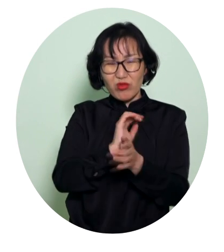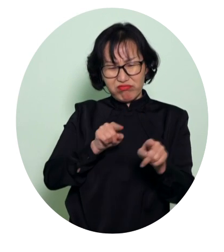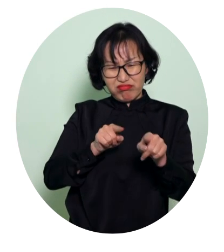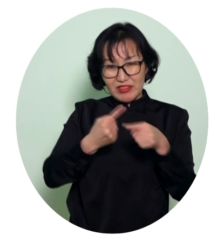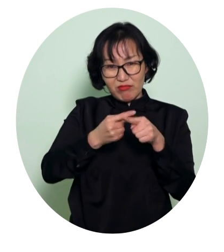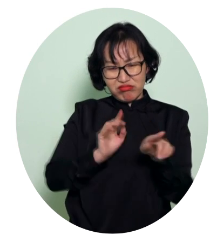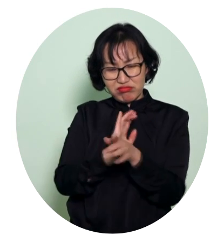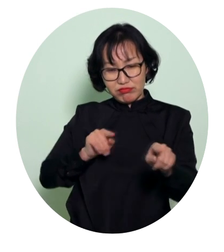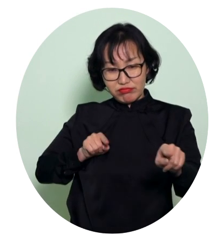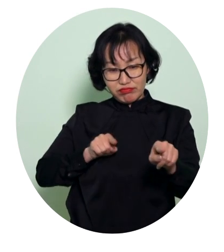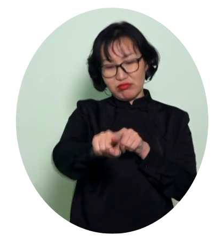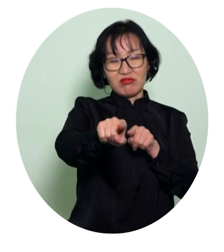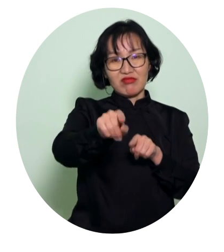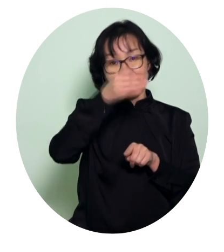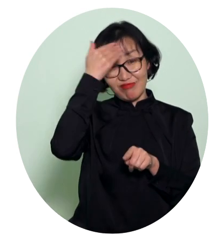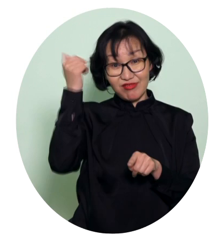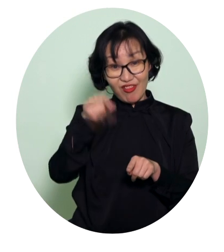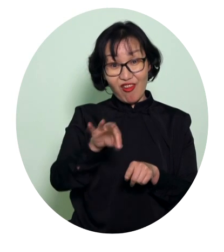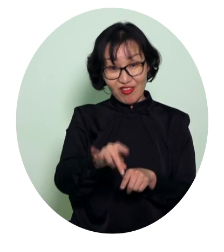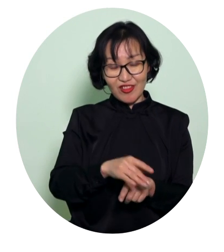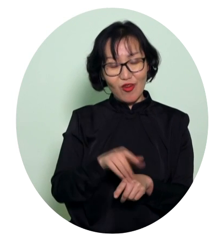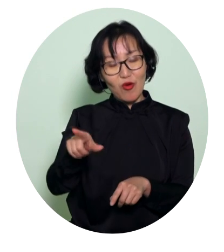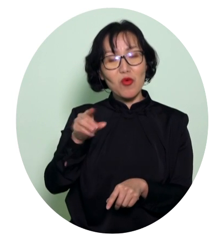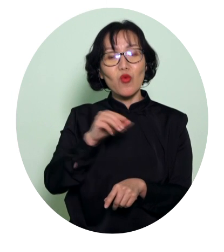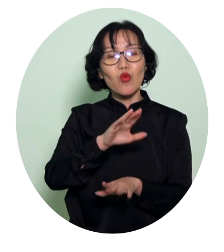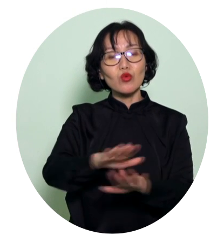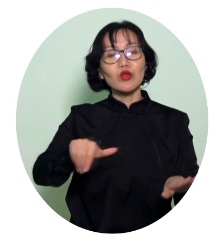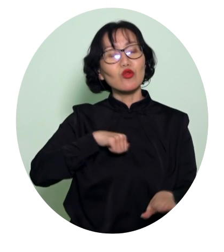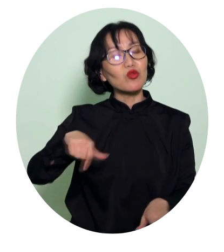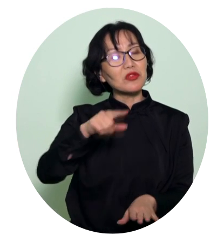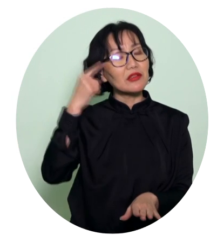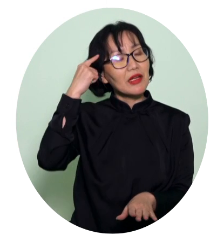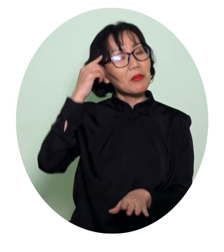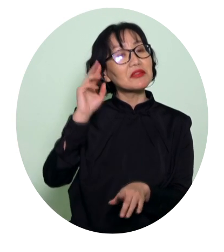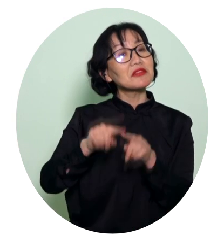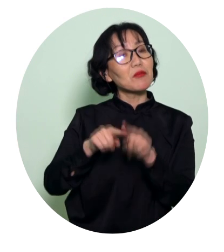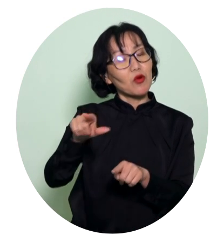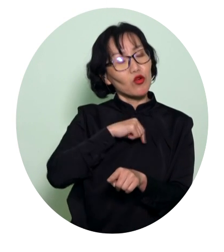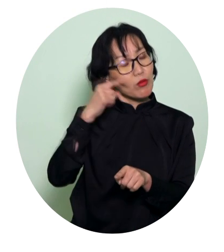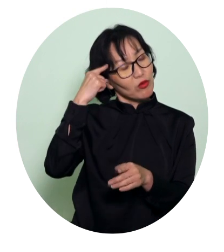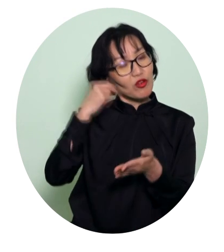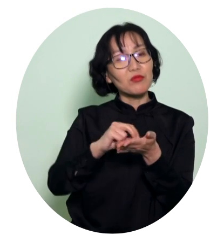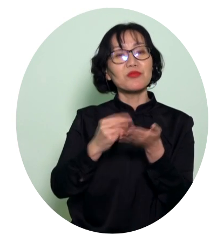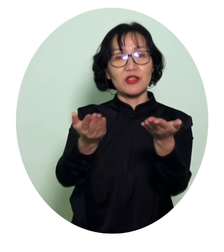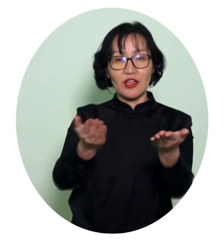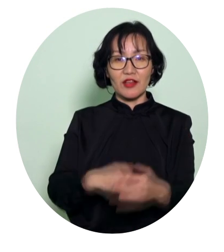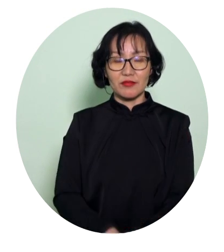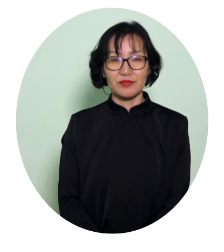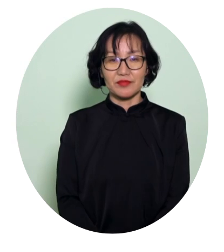орсон байх. За хүүхдүүд бас таамаглаж бичсэн байгаа. Өөрийнхөө бодлыг янз бүрээр бичсэн байна.